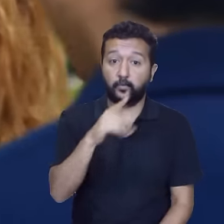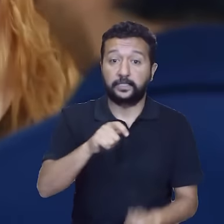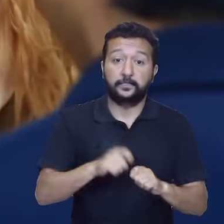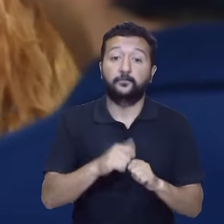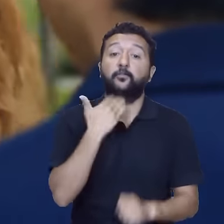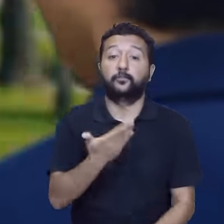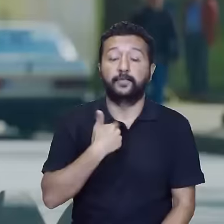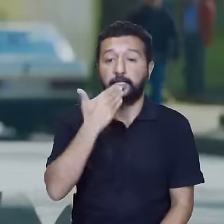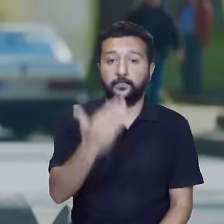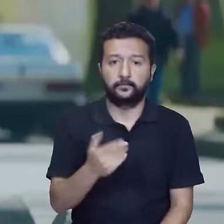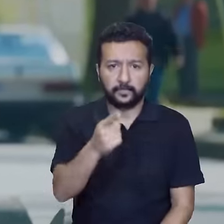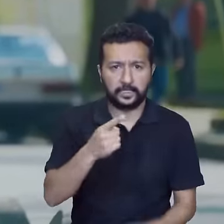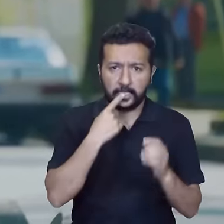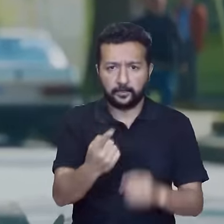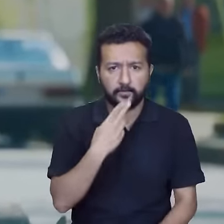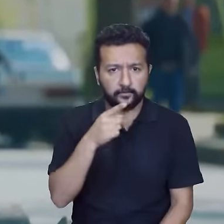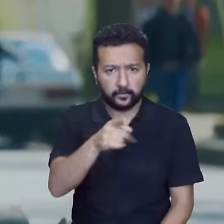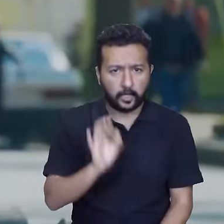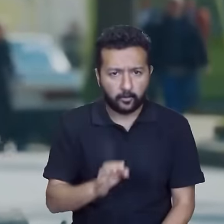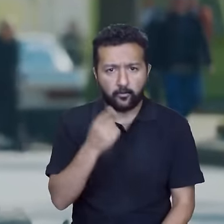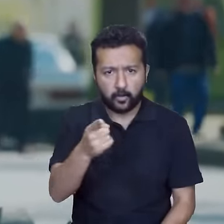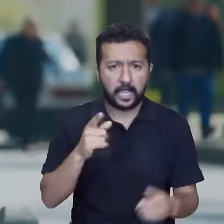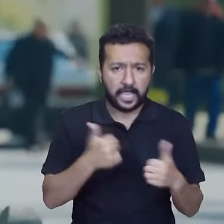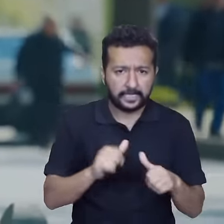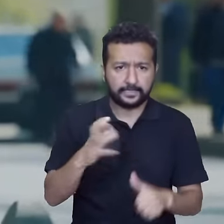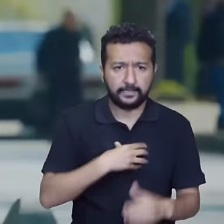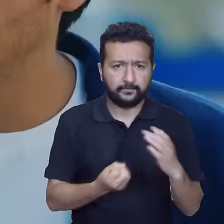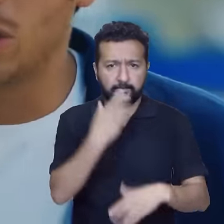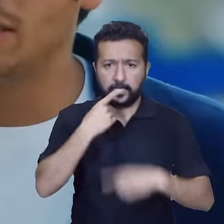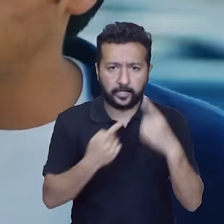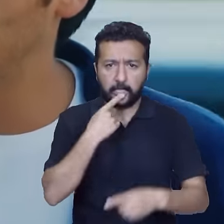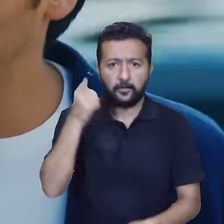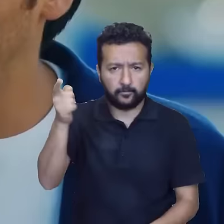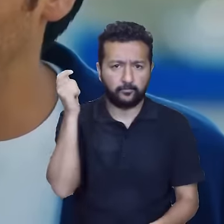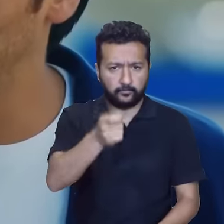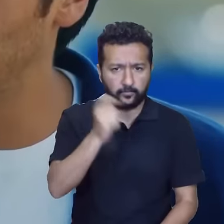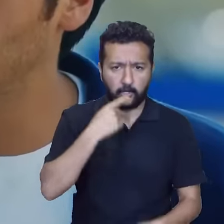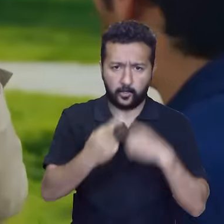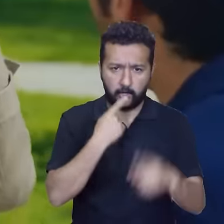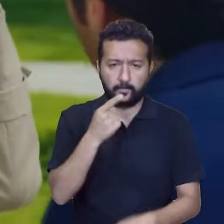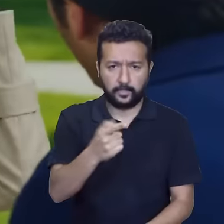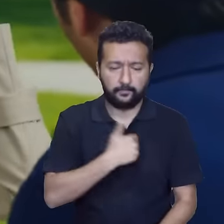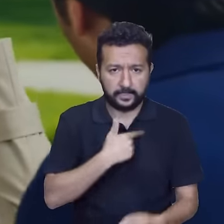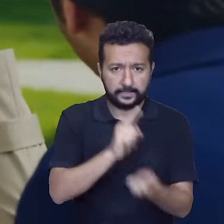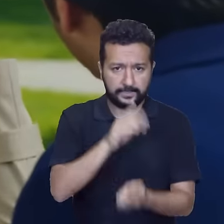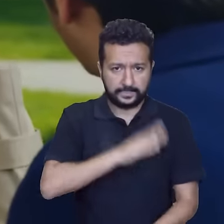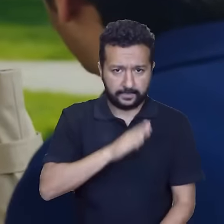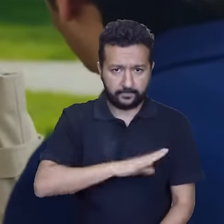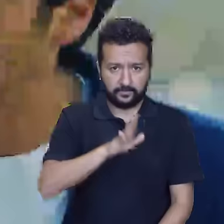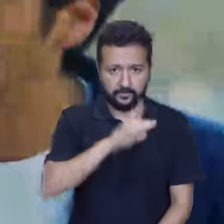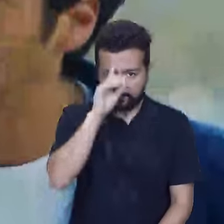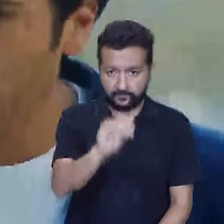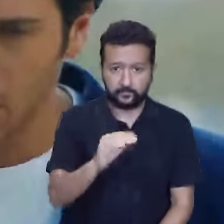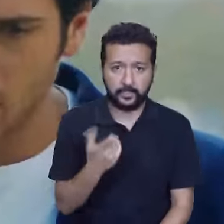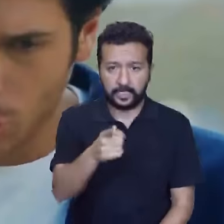bu iş olmaz ben sana söyleyeyim. Ne diyorsun kızım sen? Yok öyle karına sahip çıkabileceğin zaman falan. Yukarıdan konuşmalar. Benim de sabrımın bir sınırı var